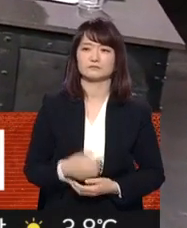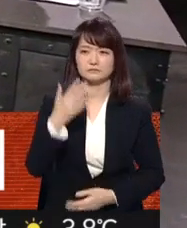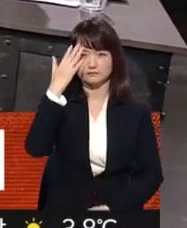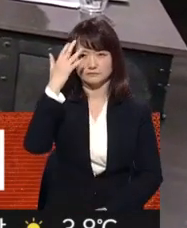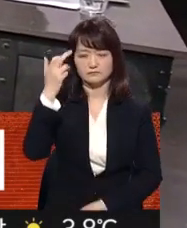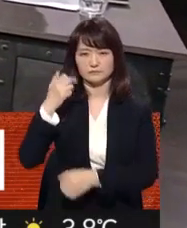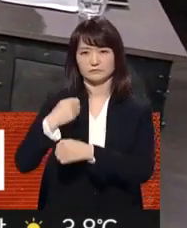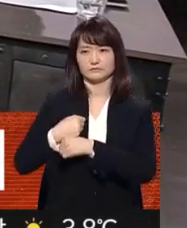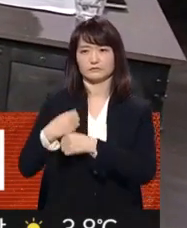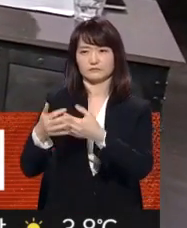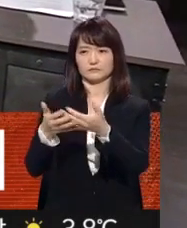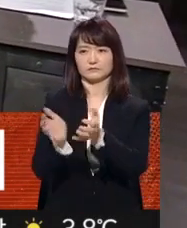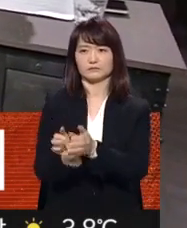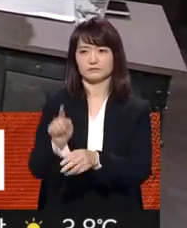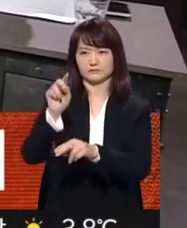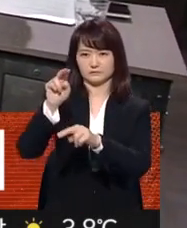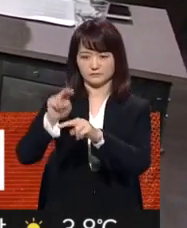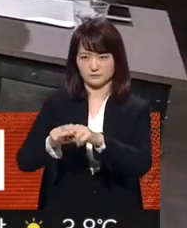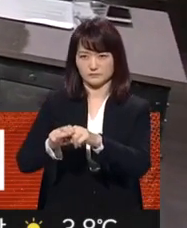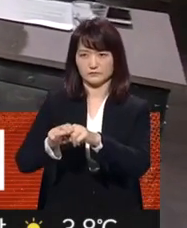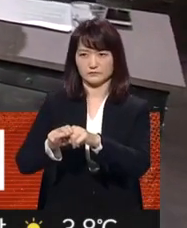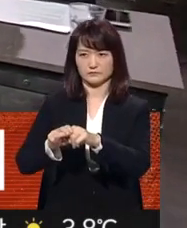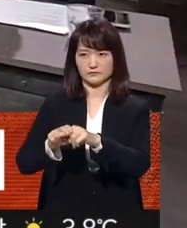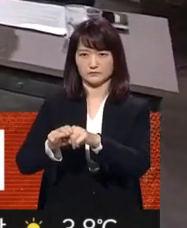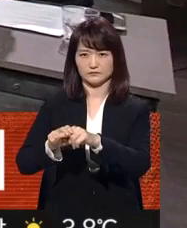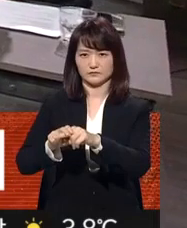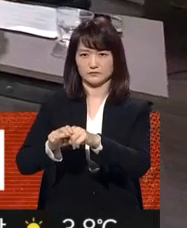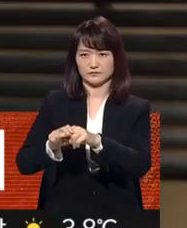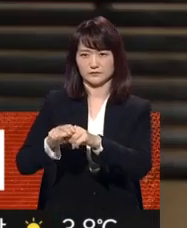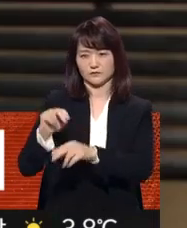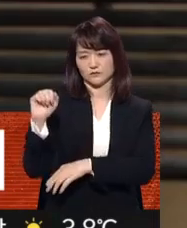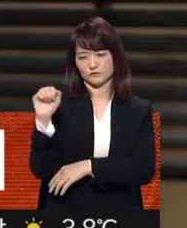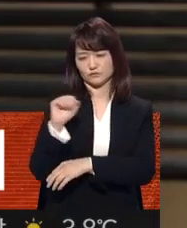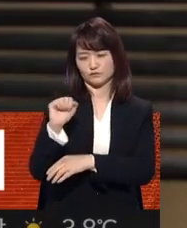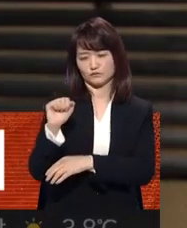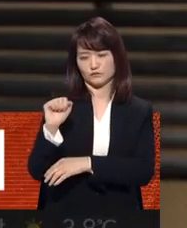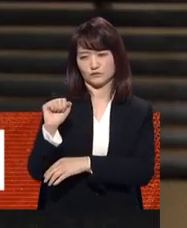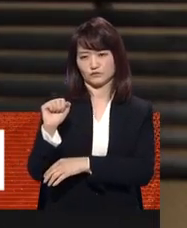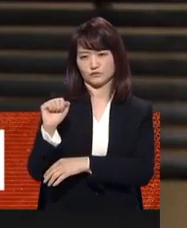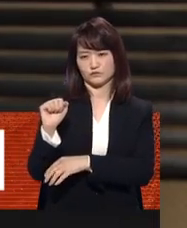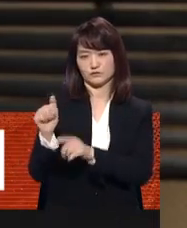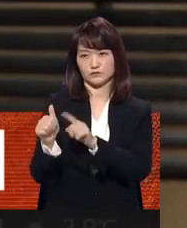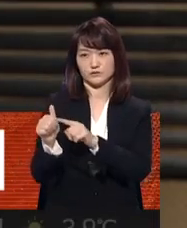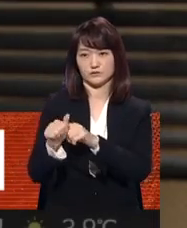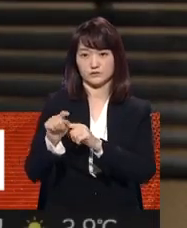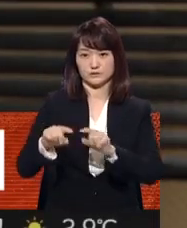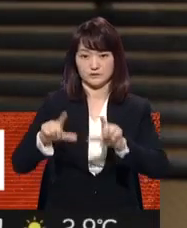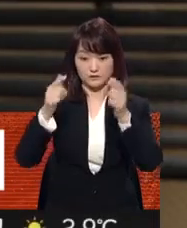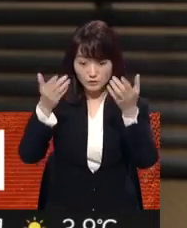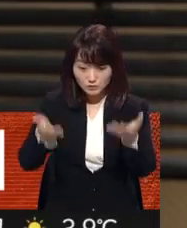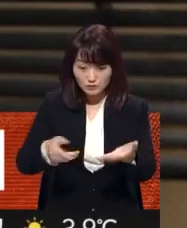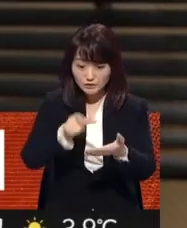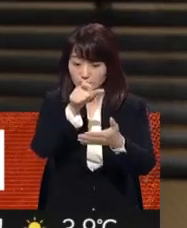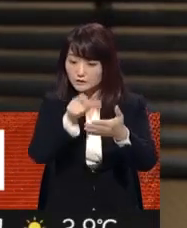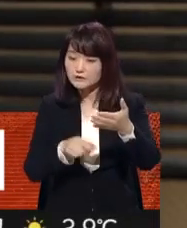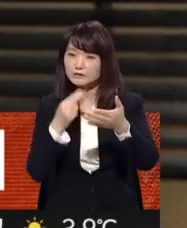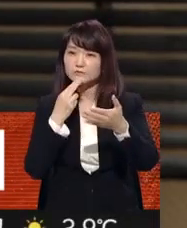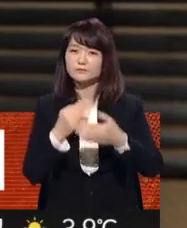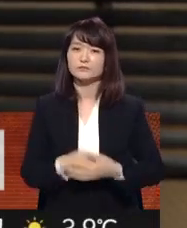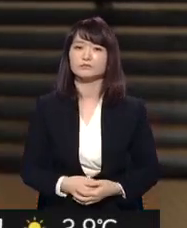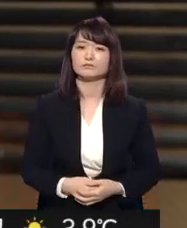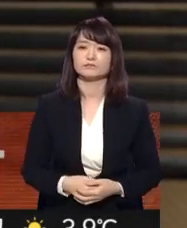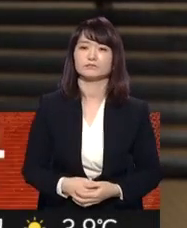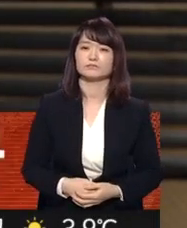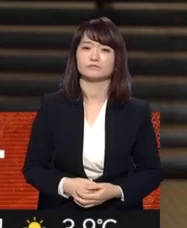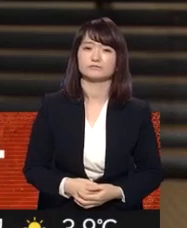용산 국방부에서 고위직의 운전병이었습니다 그래서 그날 휴가를 없었는데 약간 그런 자리가